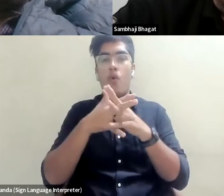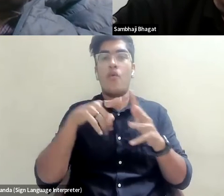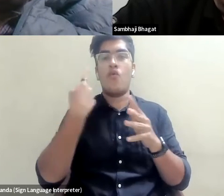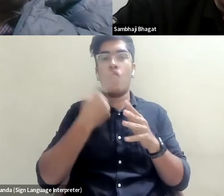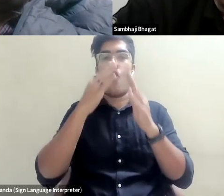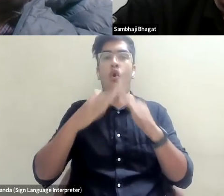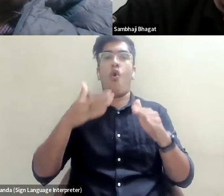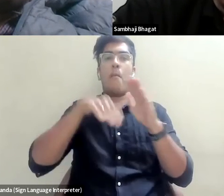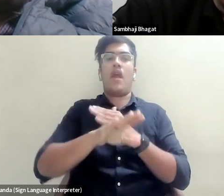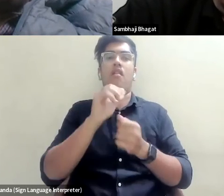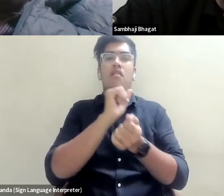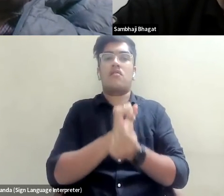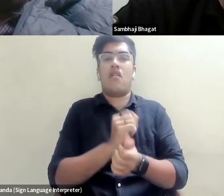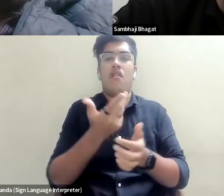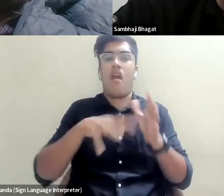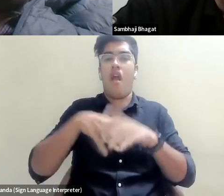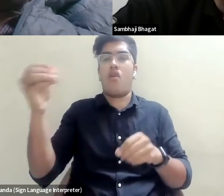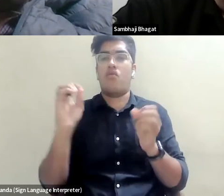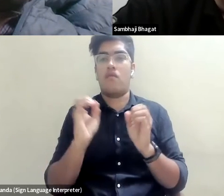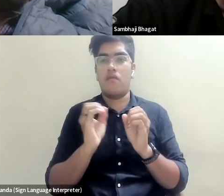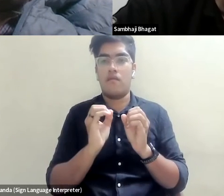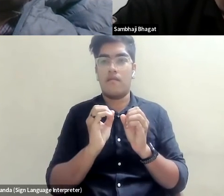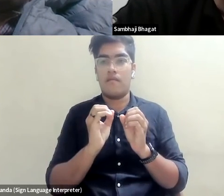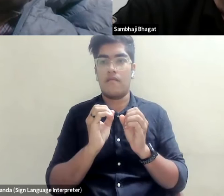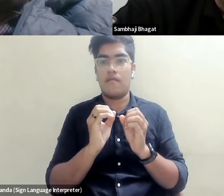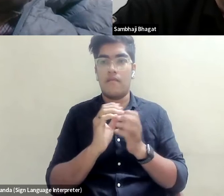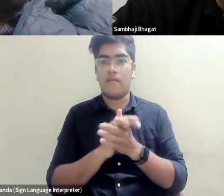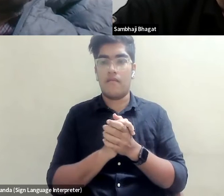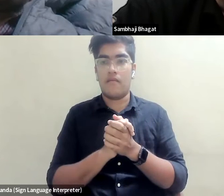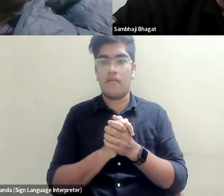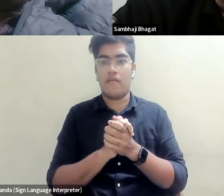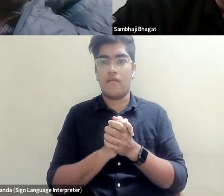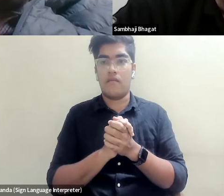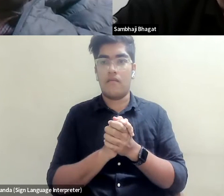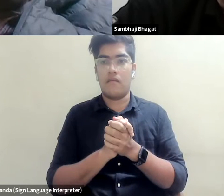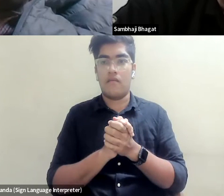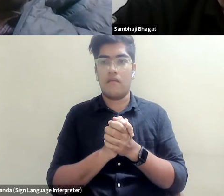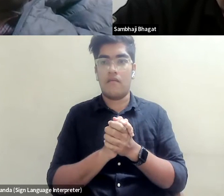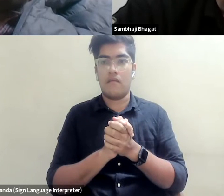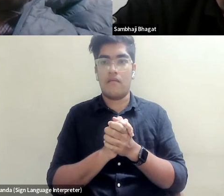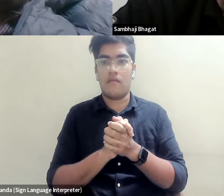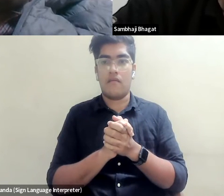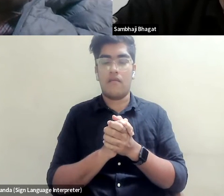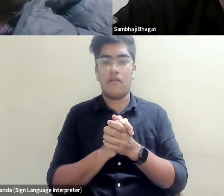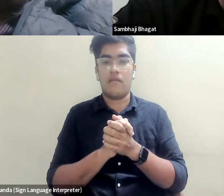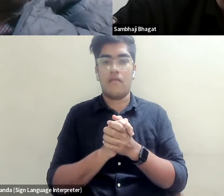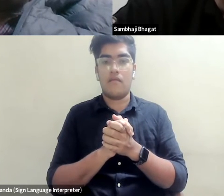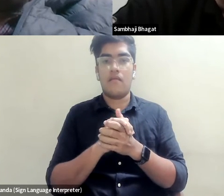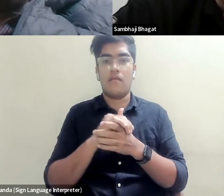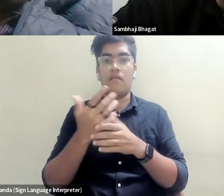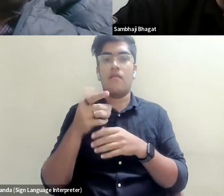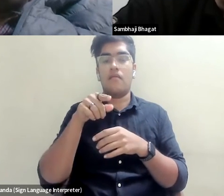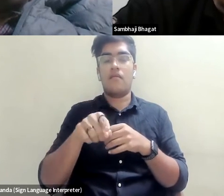है। मतलब वो है अपर कास्ट भी वुमन है, लेकिन वो घर के अंदर बंद है, तो उनका भी